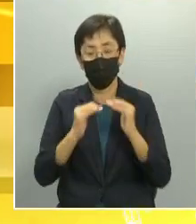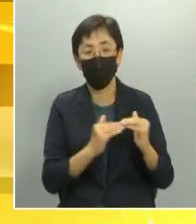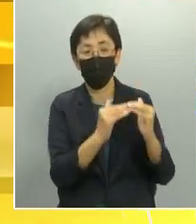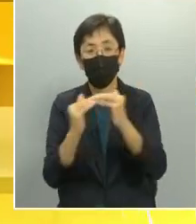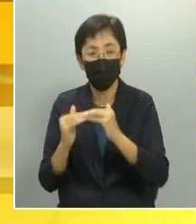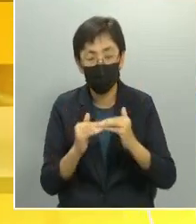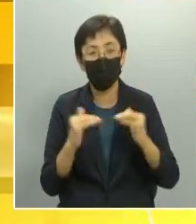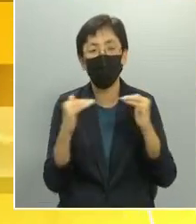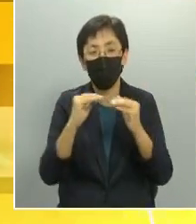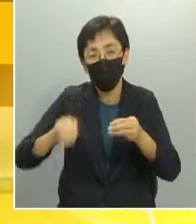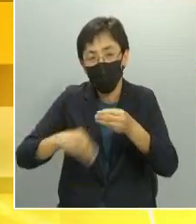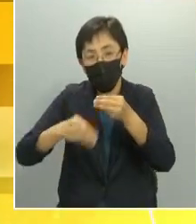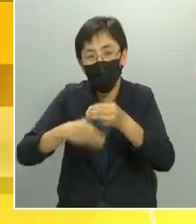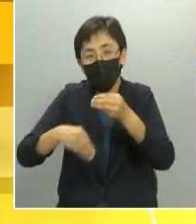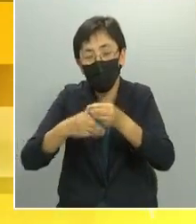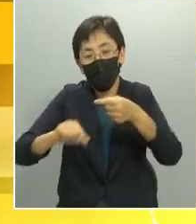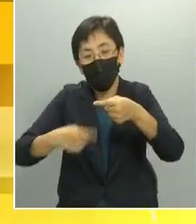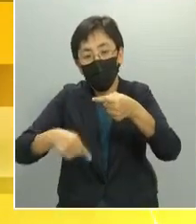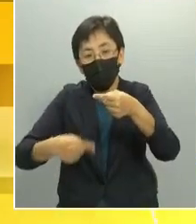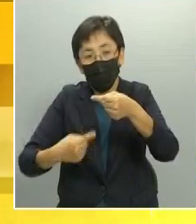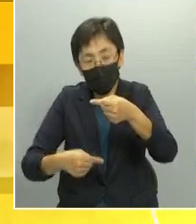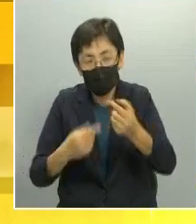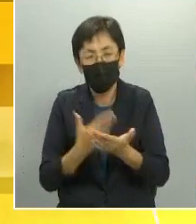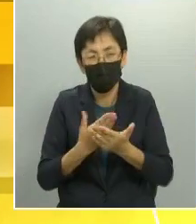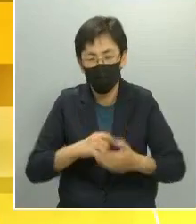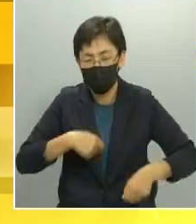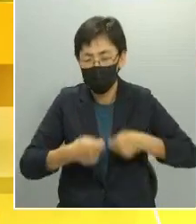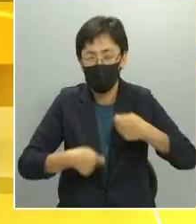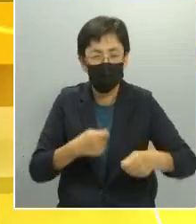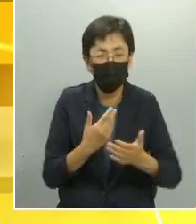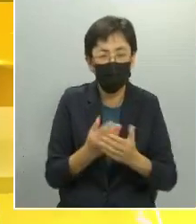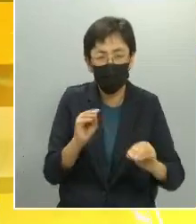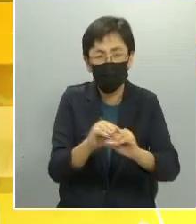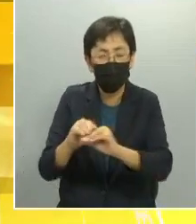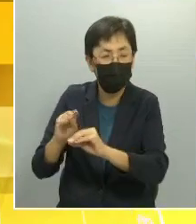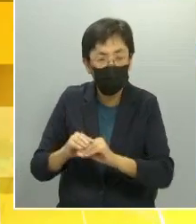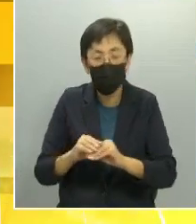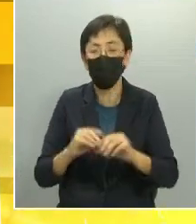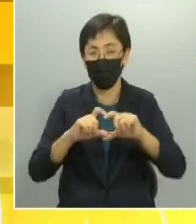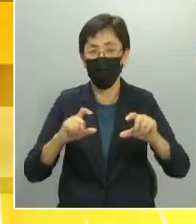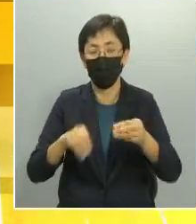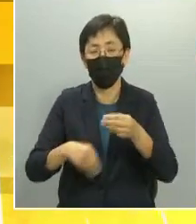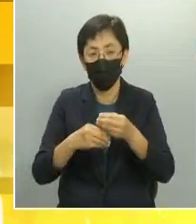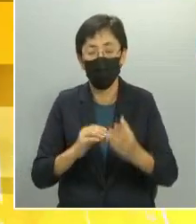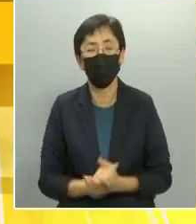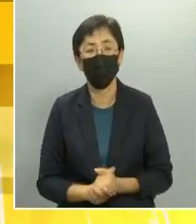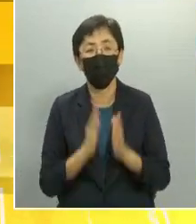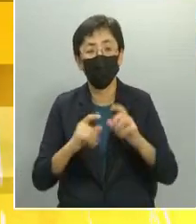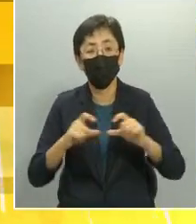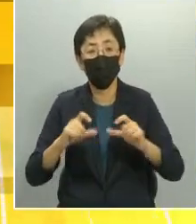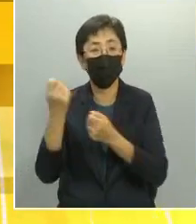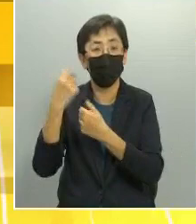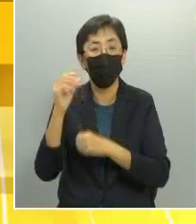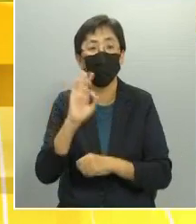สิทธิประโยชน์ด้วยนะคะจะให้สอดคล้องกับค่าครองชีพที่เพิ่มขึ้นในปัจจุบัน ผู้ที่ใช้บัตรคนจนหรือบัตรสวัสดิการแห่งรัฐเดิมเนี่ย ไม่ต้